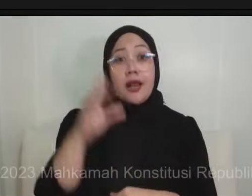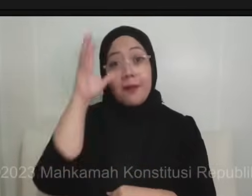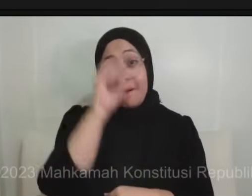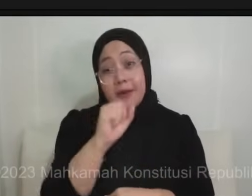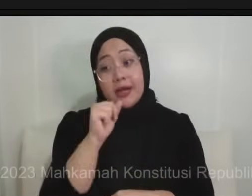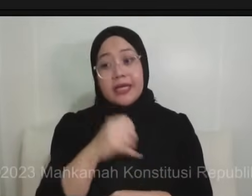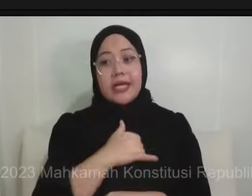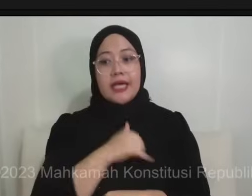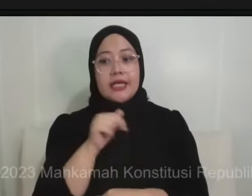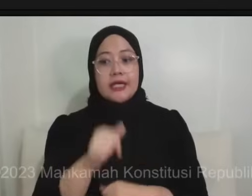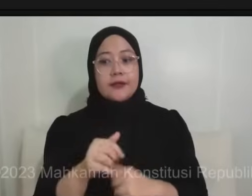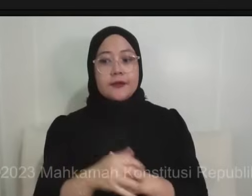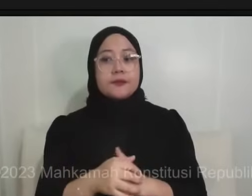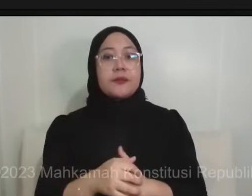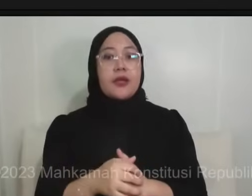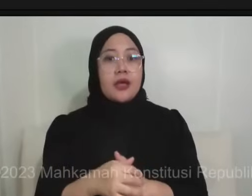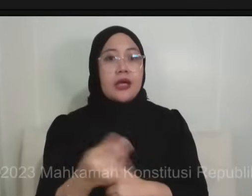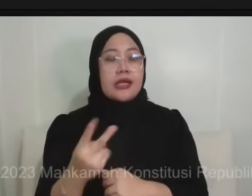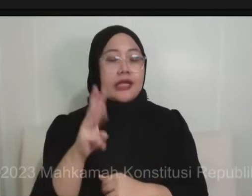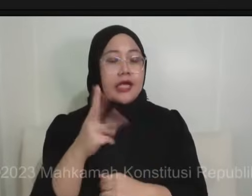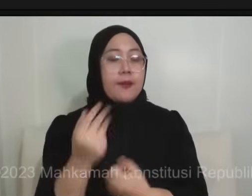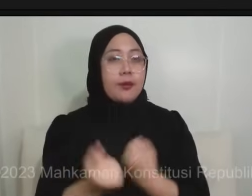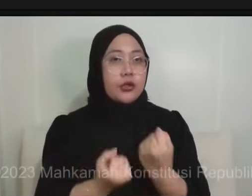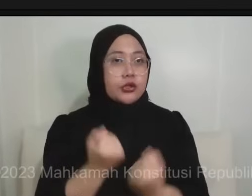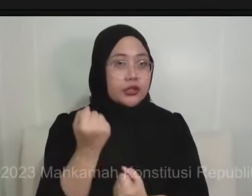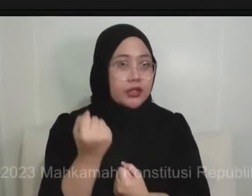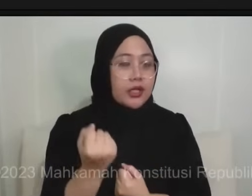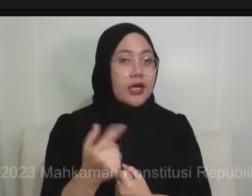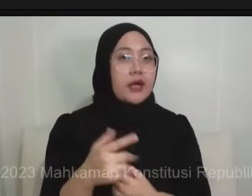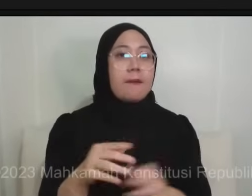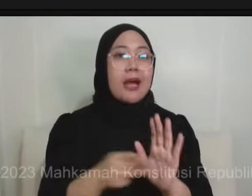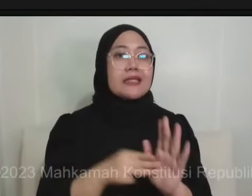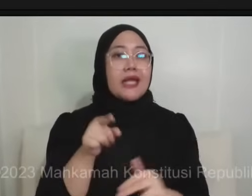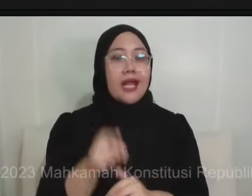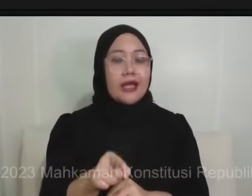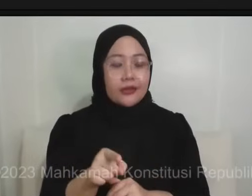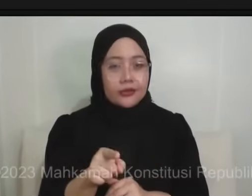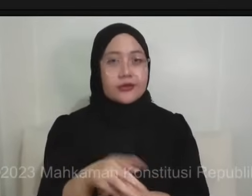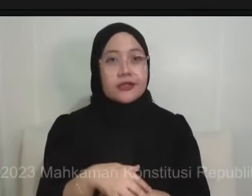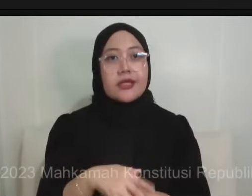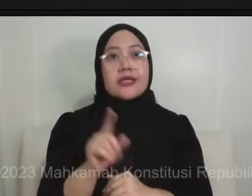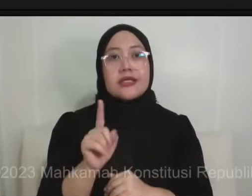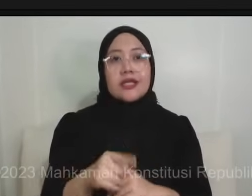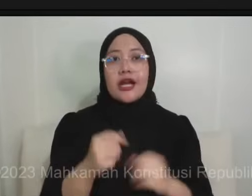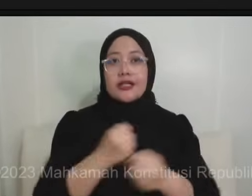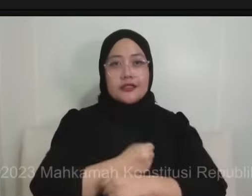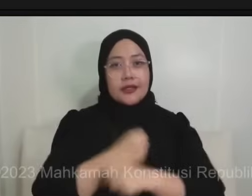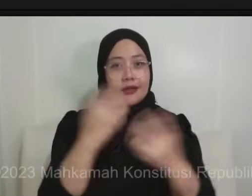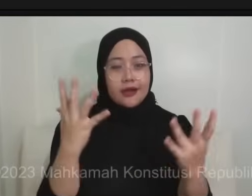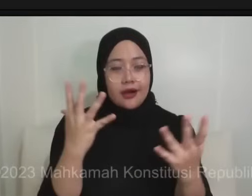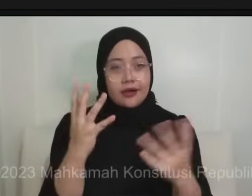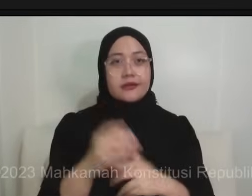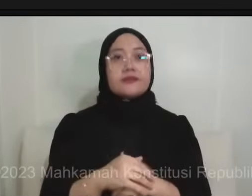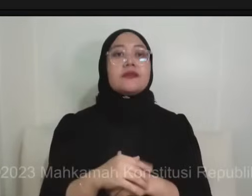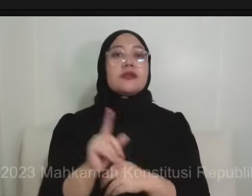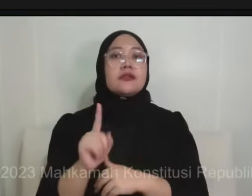saya ketiga persoalan krusial ini secara tipologis dan terang bererang tidak termasuk sebagai syarat-syarat